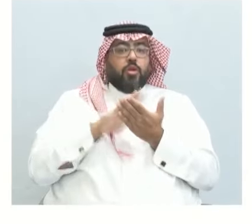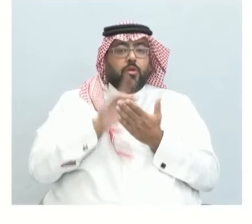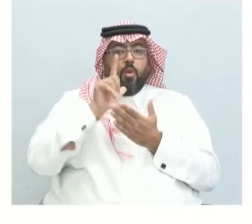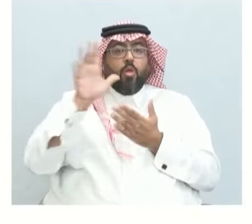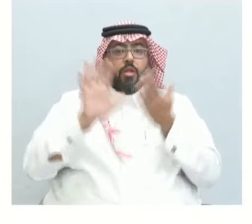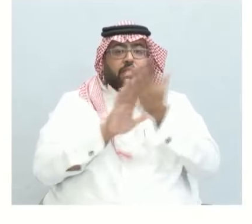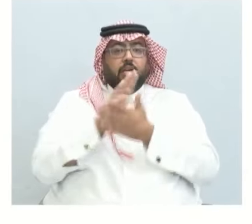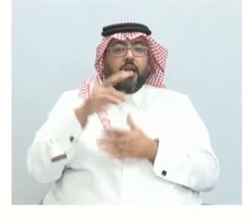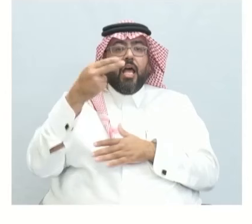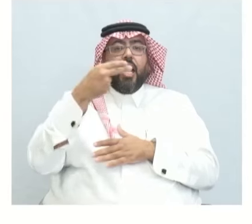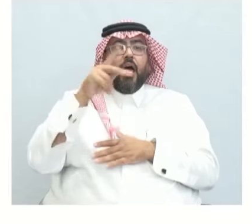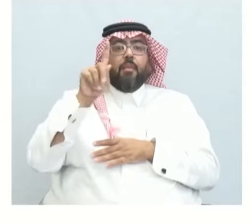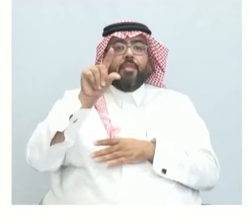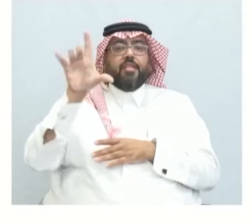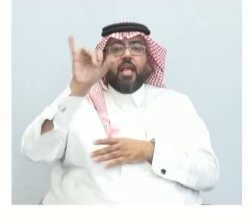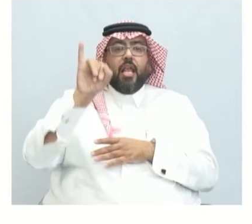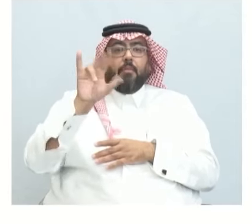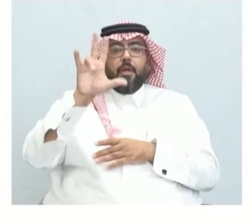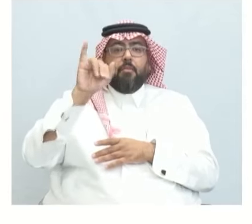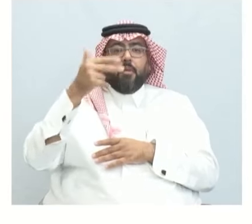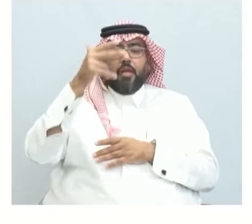الاشاره الاستاذ عبد السلام